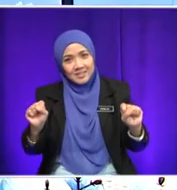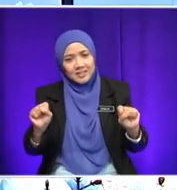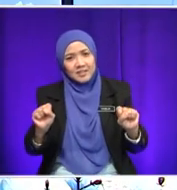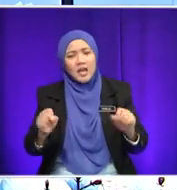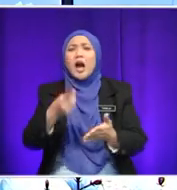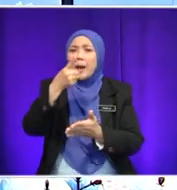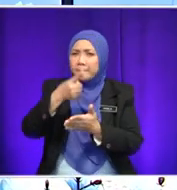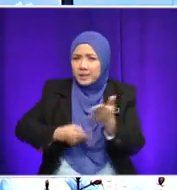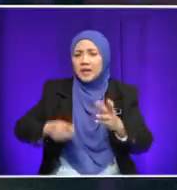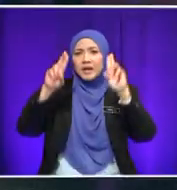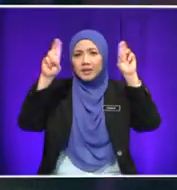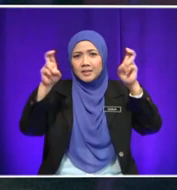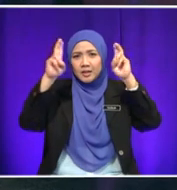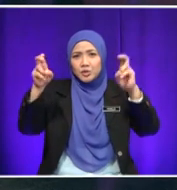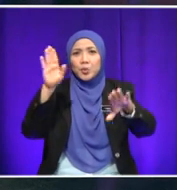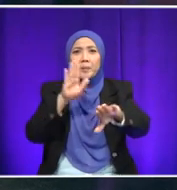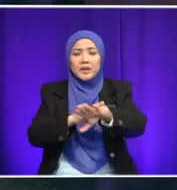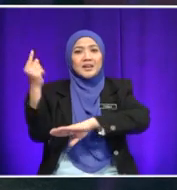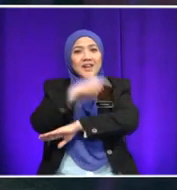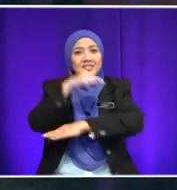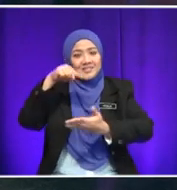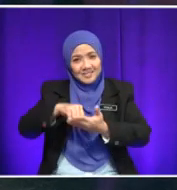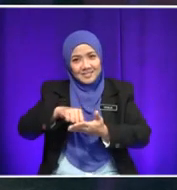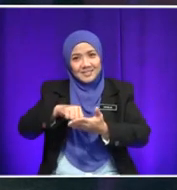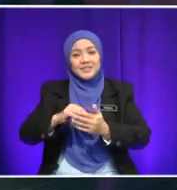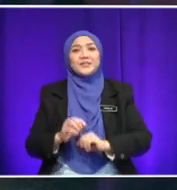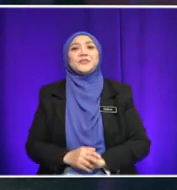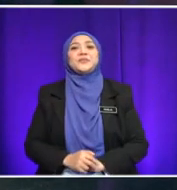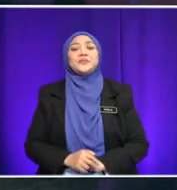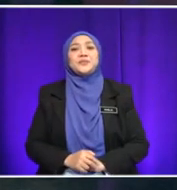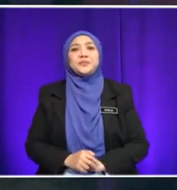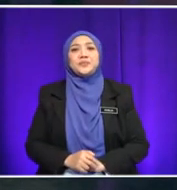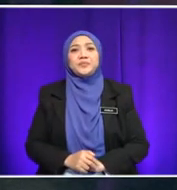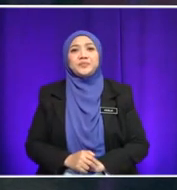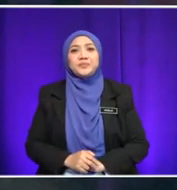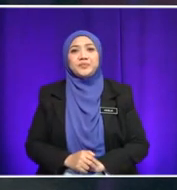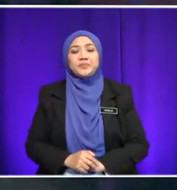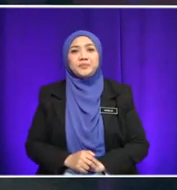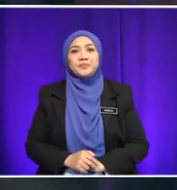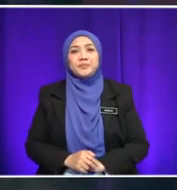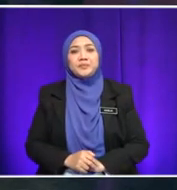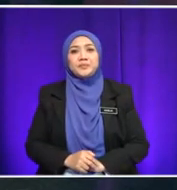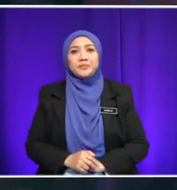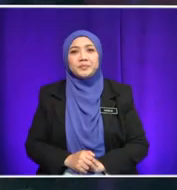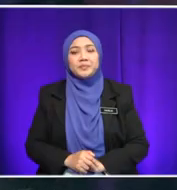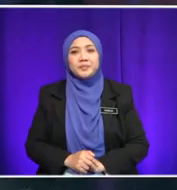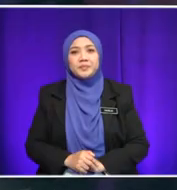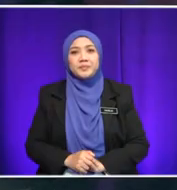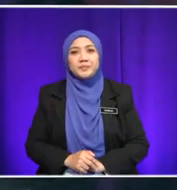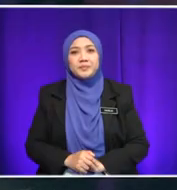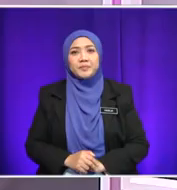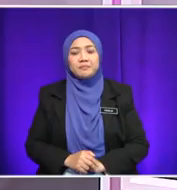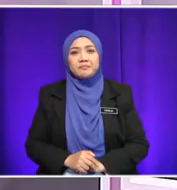topik kita hari ini bagi mata pelajaran hiasan dalaman kita hari ini saya teruskan